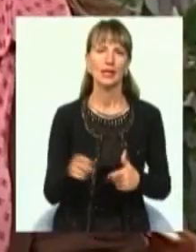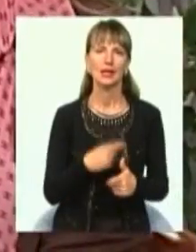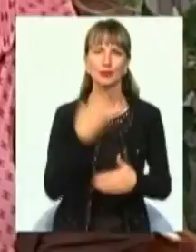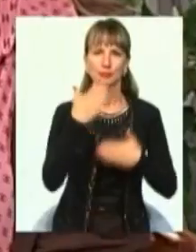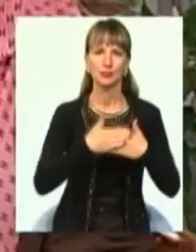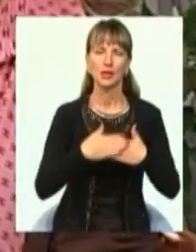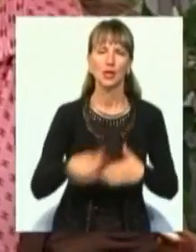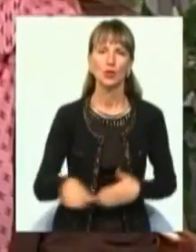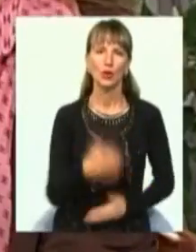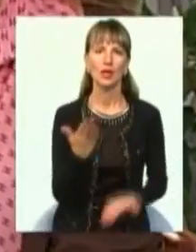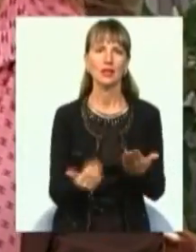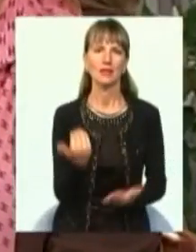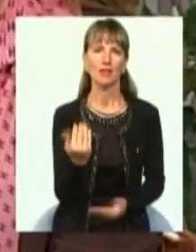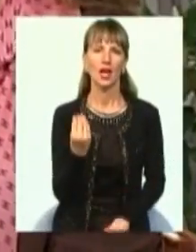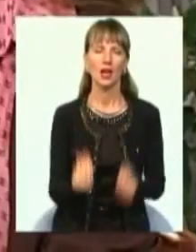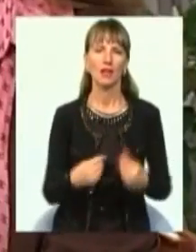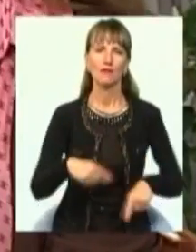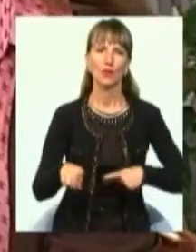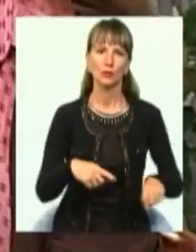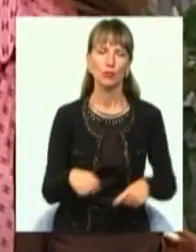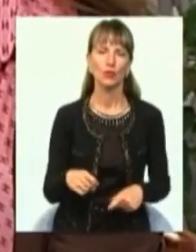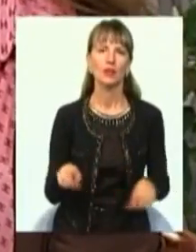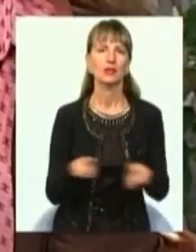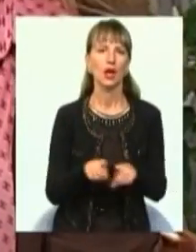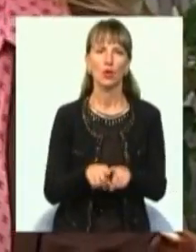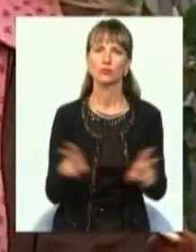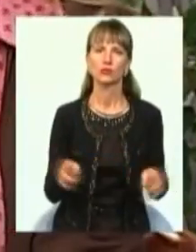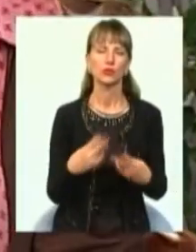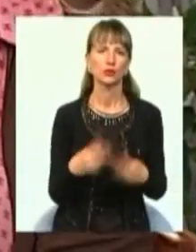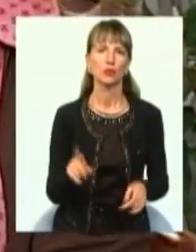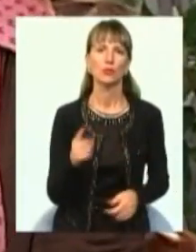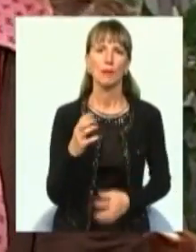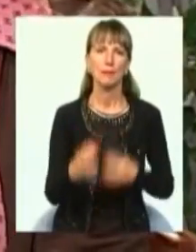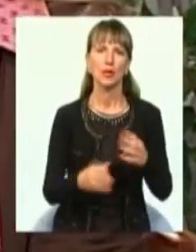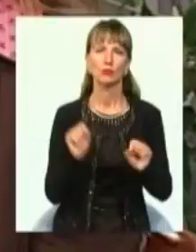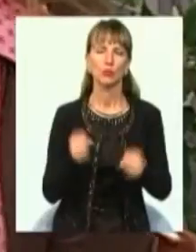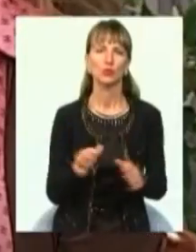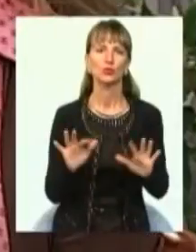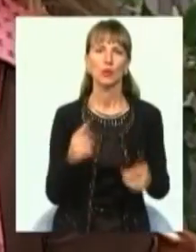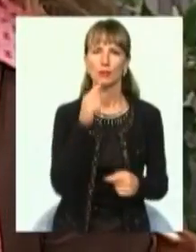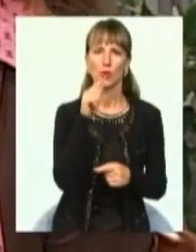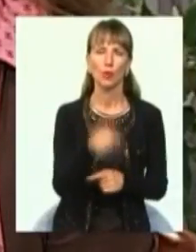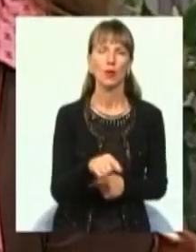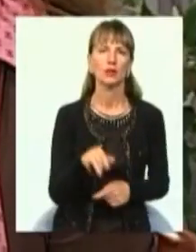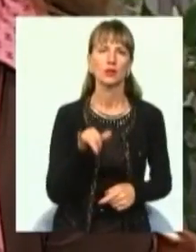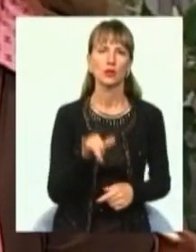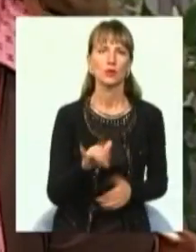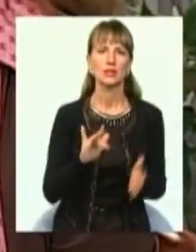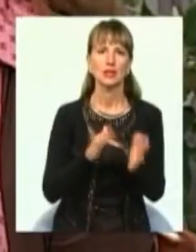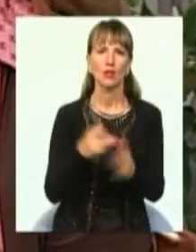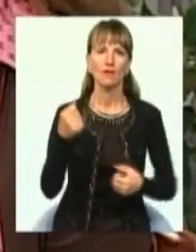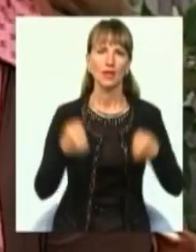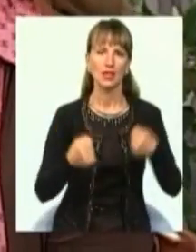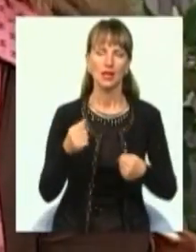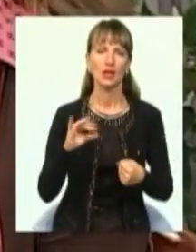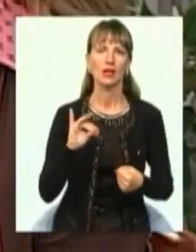біля дороги, навіть якщо ви граєте так. в той самий футбол, також не рекомендується, тому що м'ячик може раптово потрапити у скло водія,